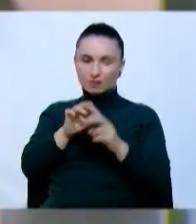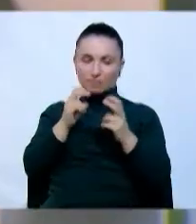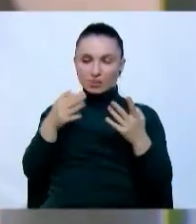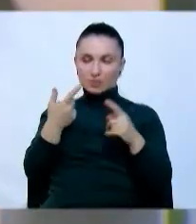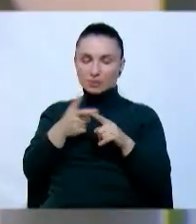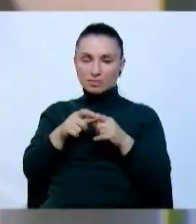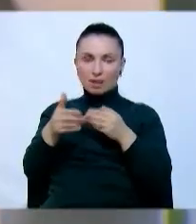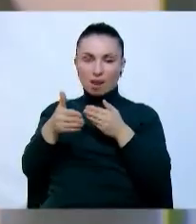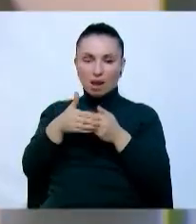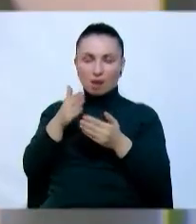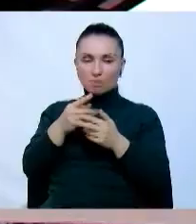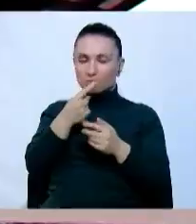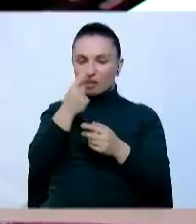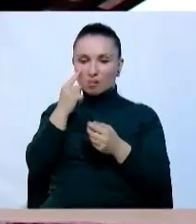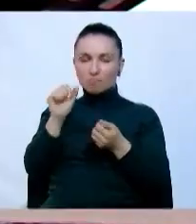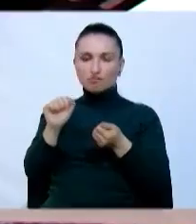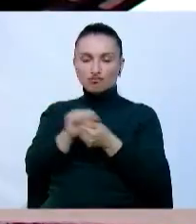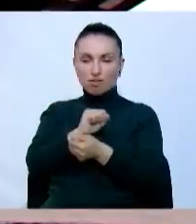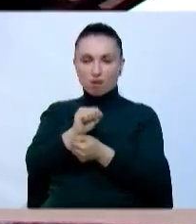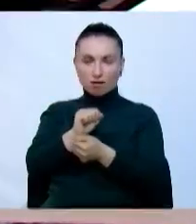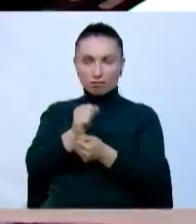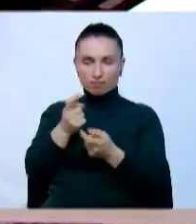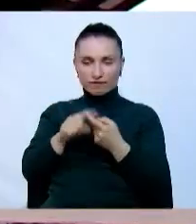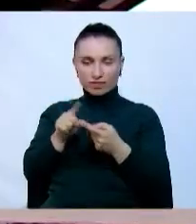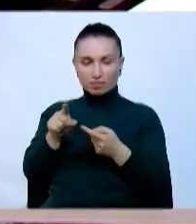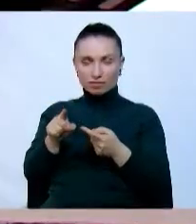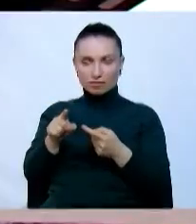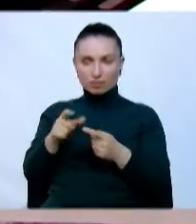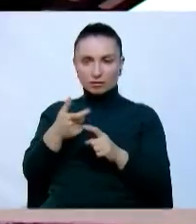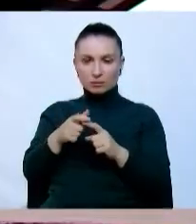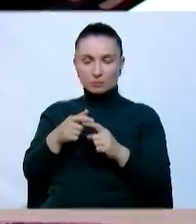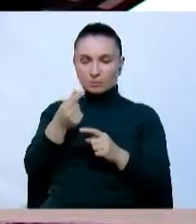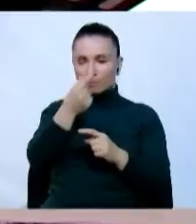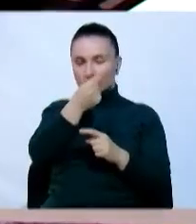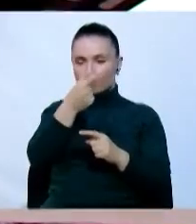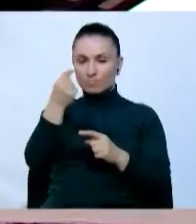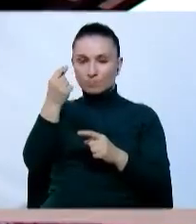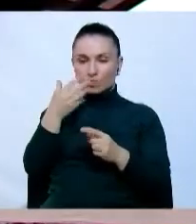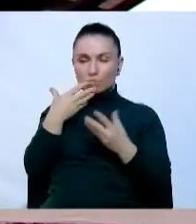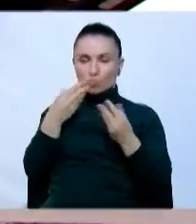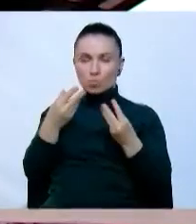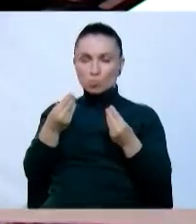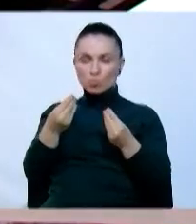ძალიან მჭიდრო კავშირში არის მშრალი თვალის სინდრომთან. ამიტომაც დამატენებელი წვეთების